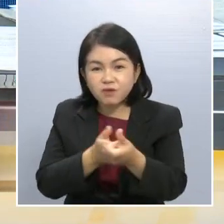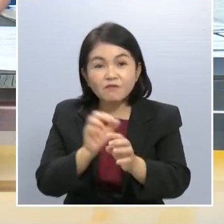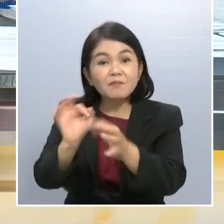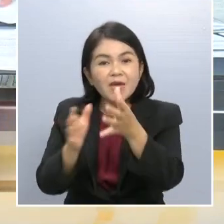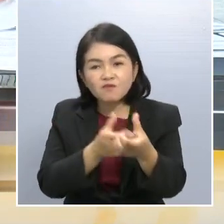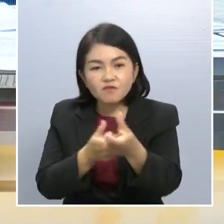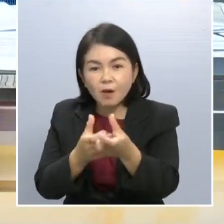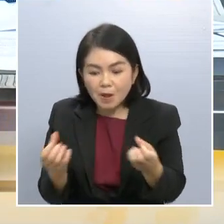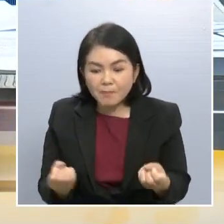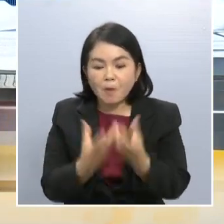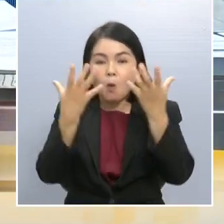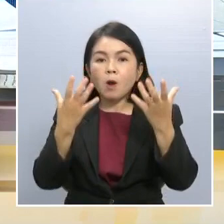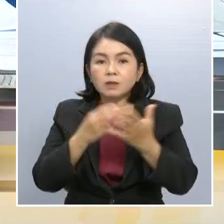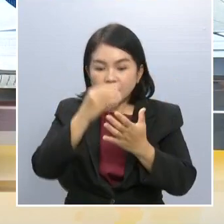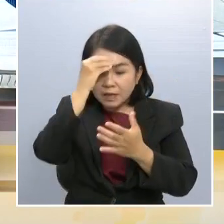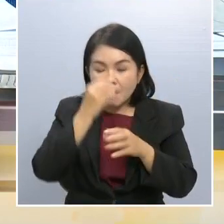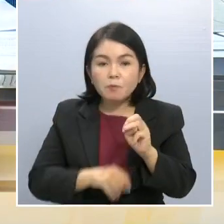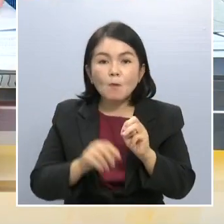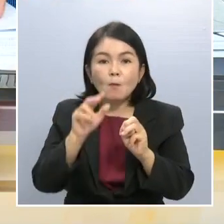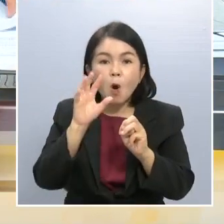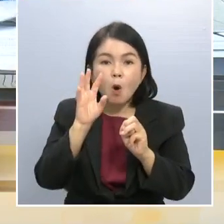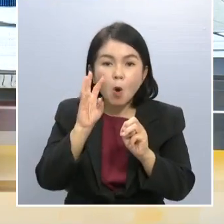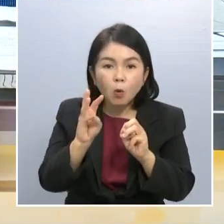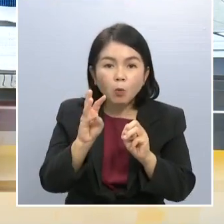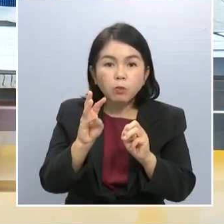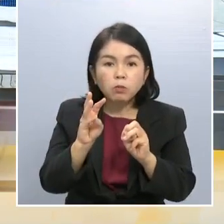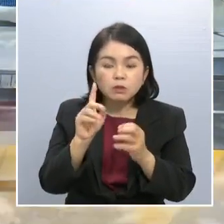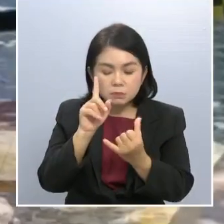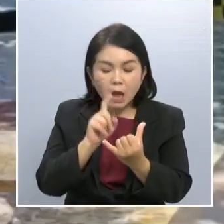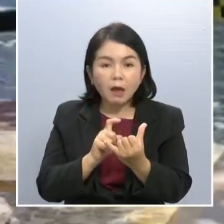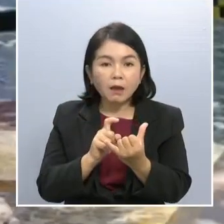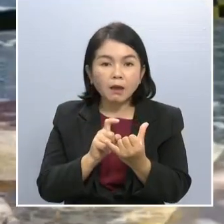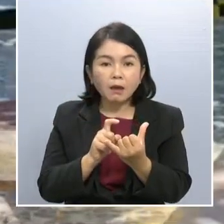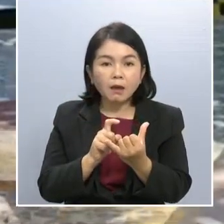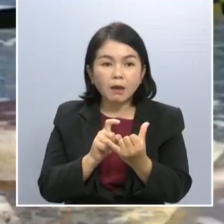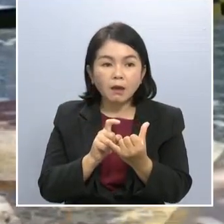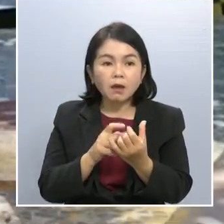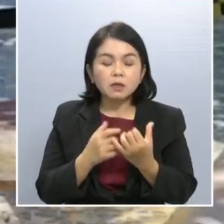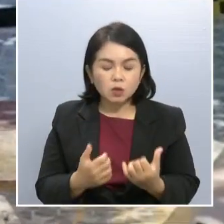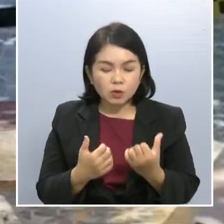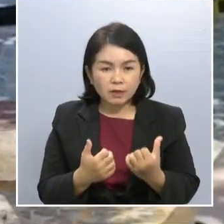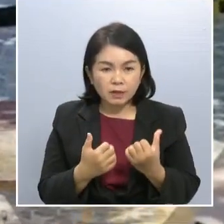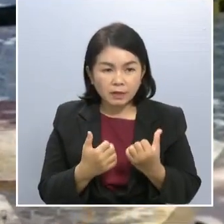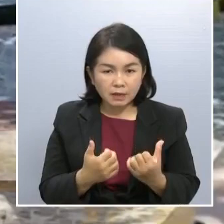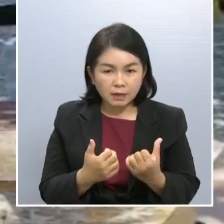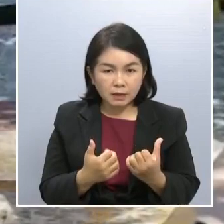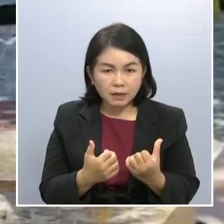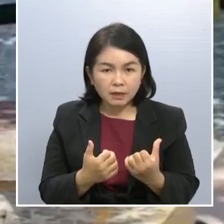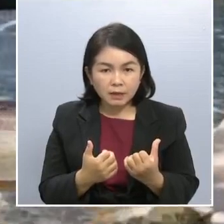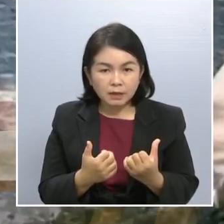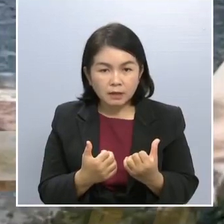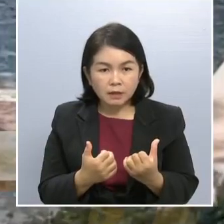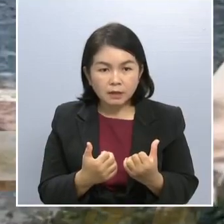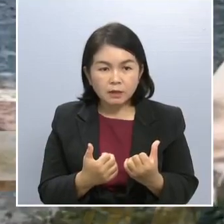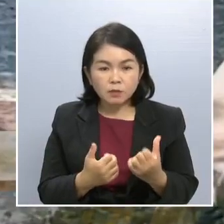ปีนักเรียนม 6ราชวินิตมัธยมเสียชีวิตเรื่องนี้นำมาซึ่งการที่จะ